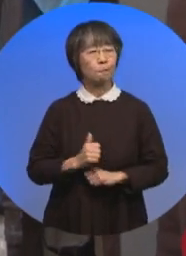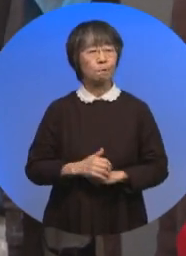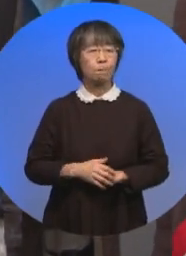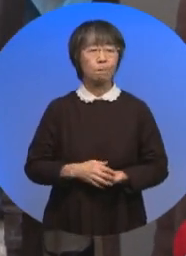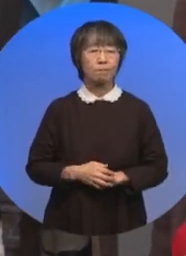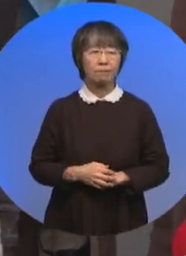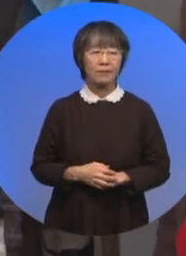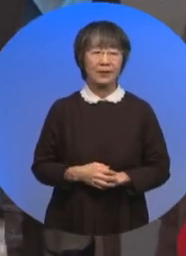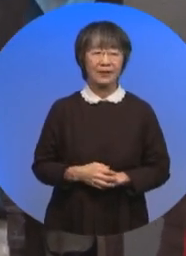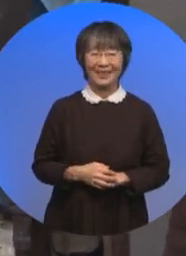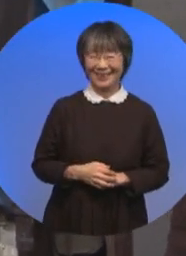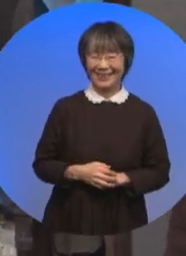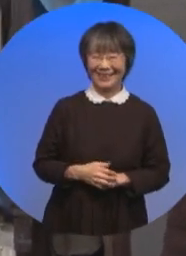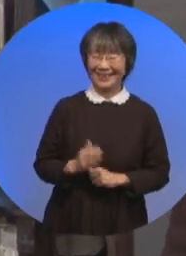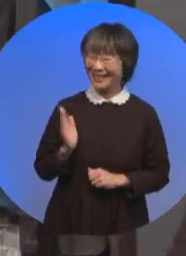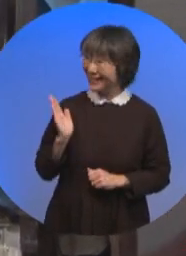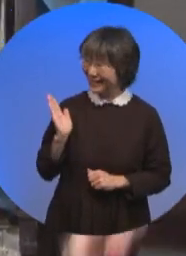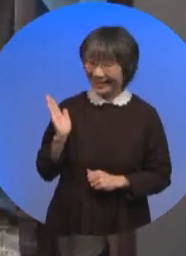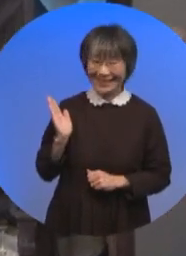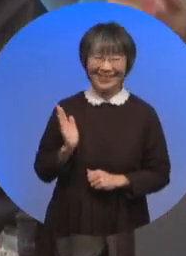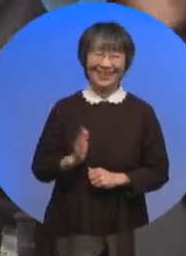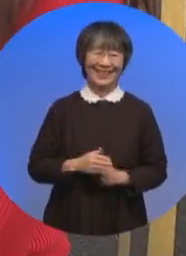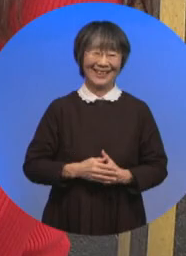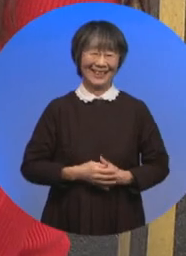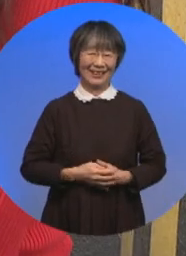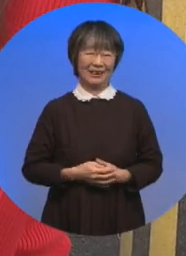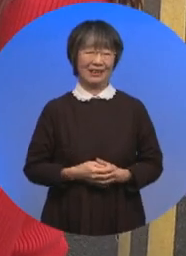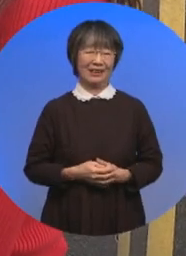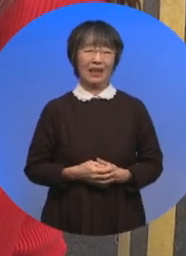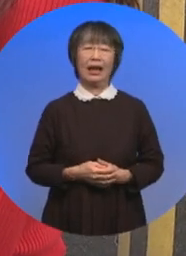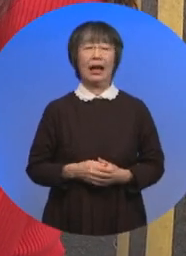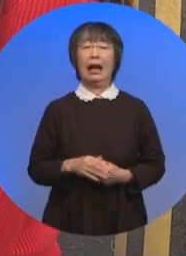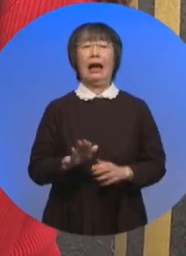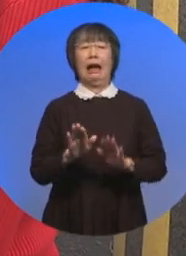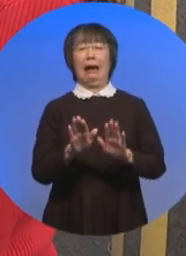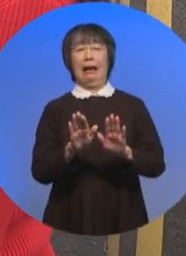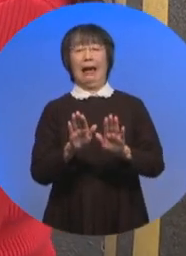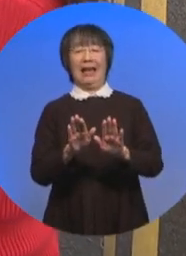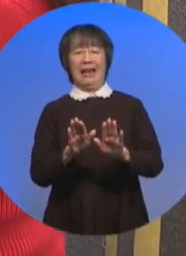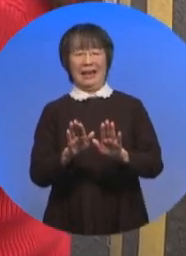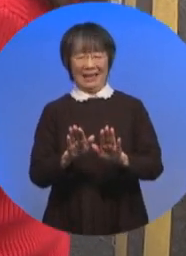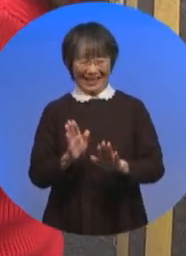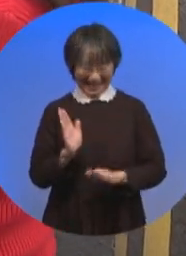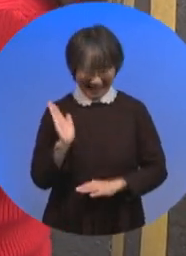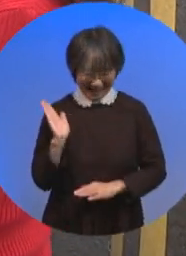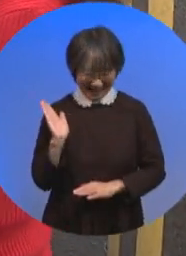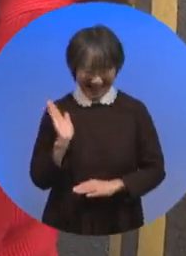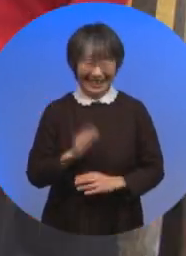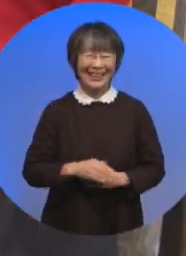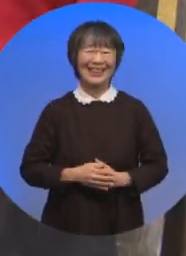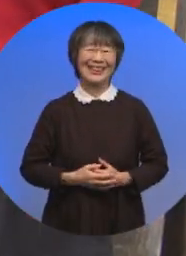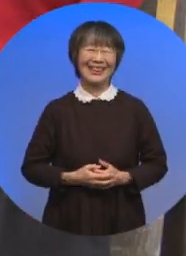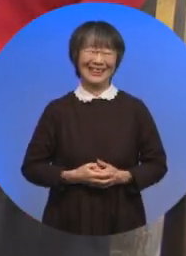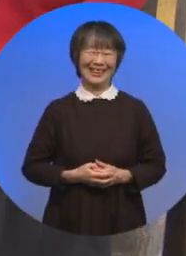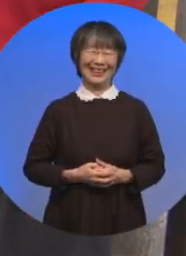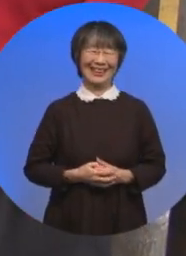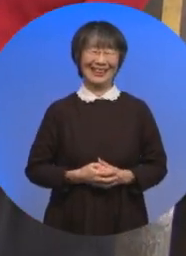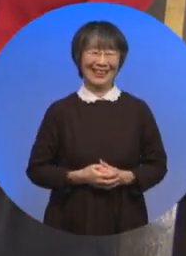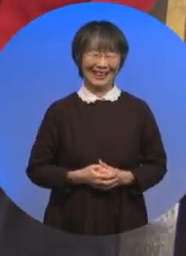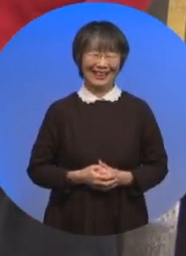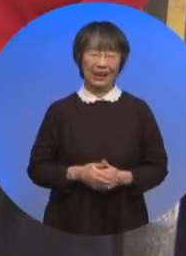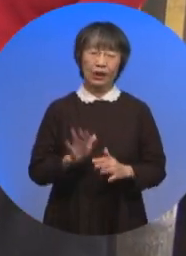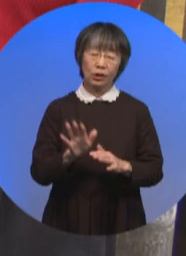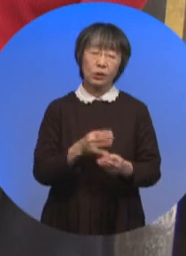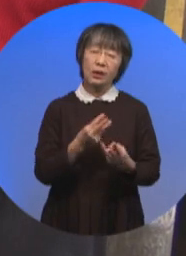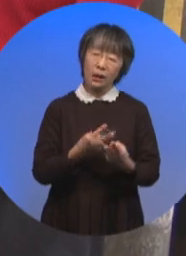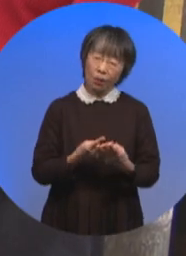って上条町歩いとけ。やめとんかお前。 俺は歩いとけとは言ってないから。 スイタはほんでロケやり